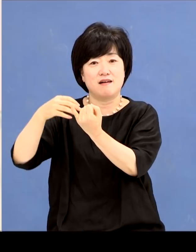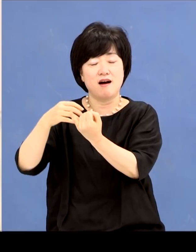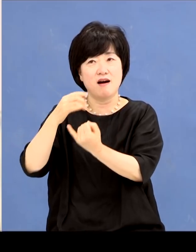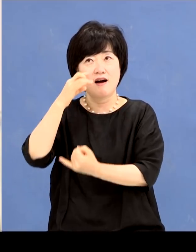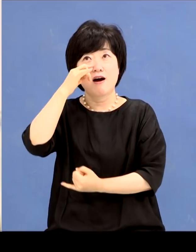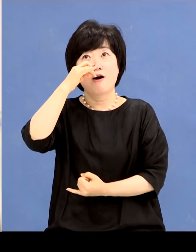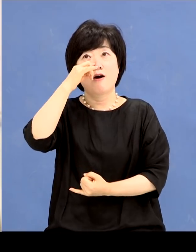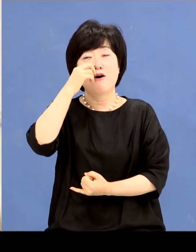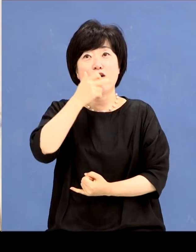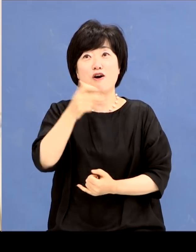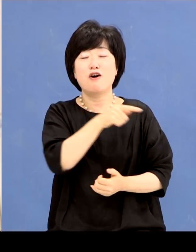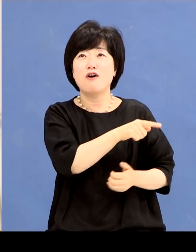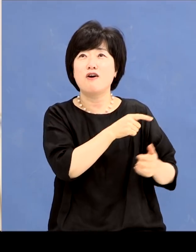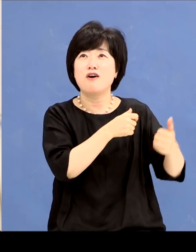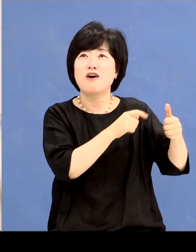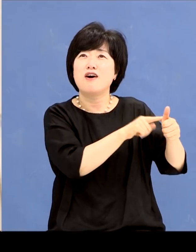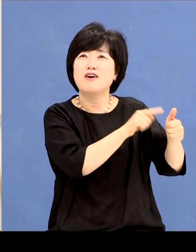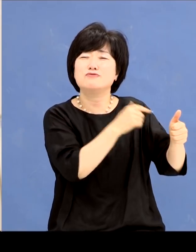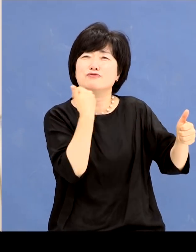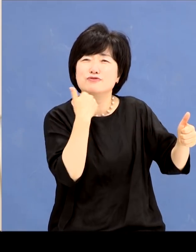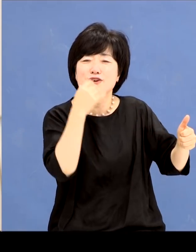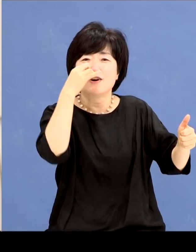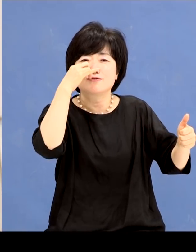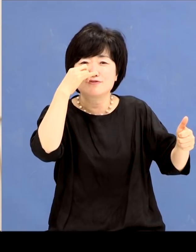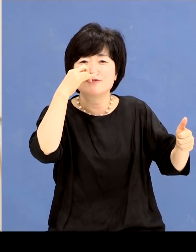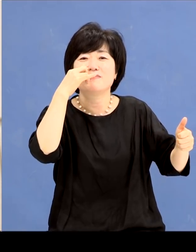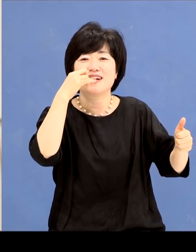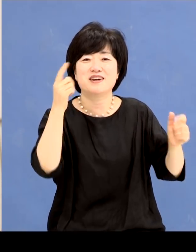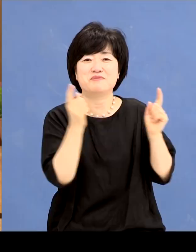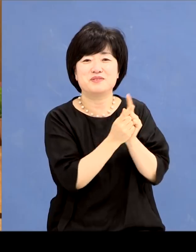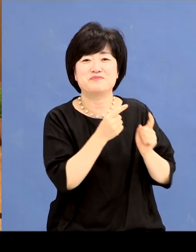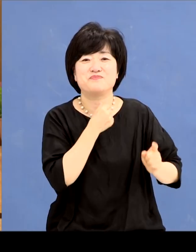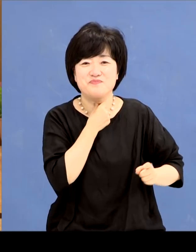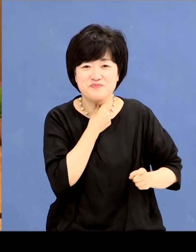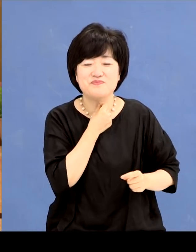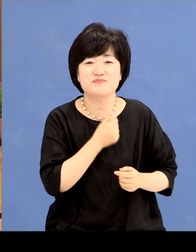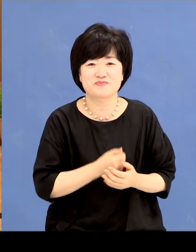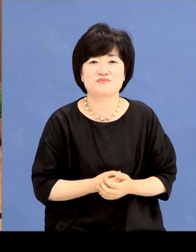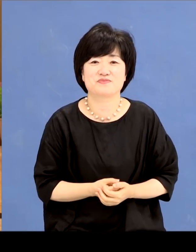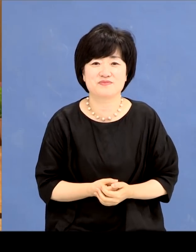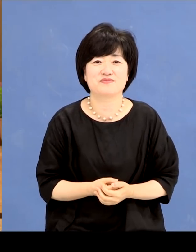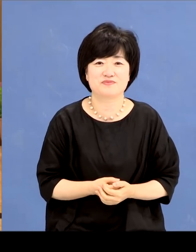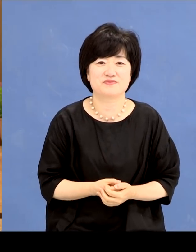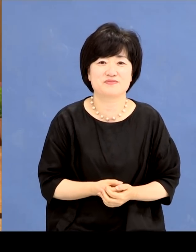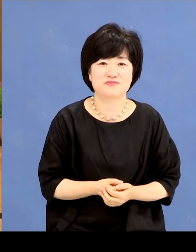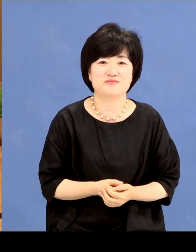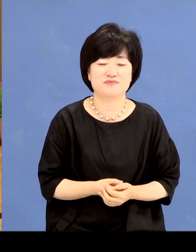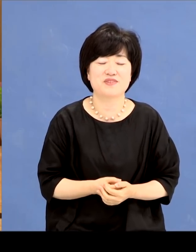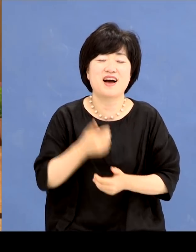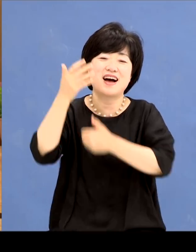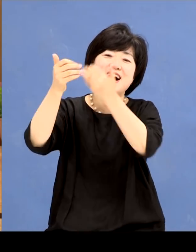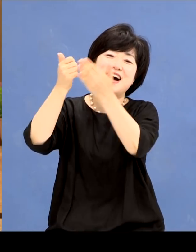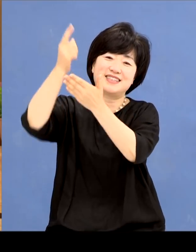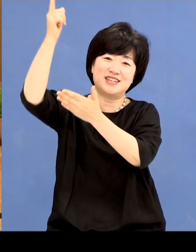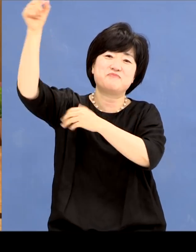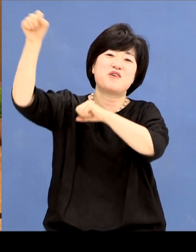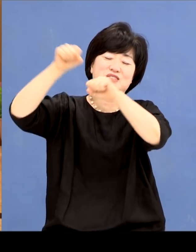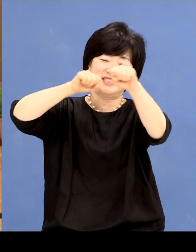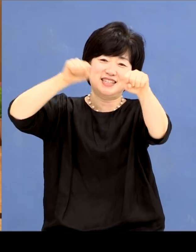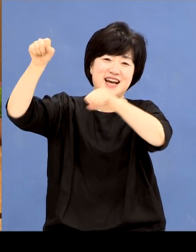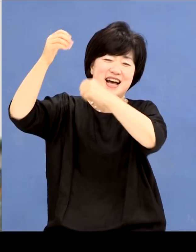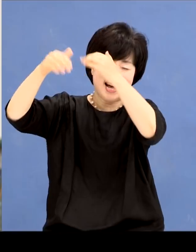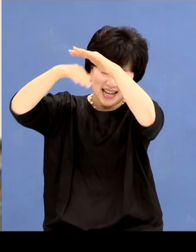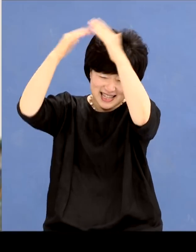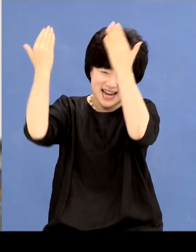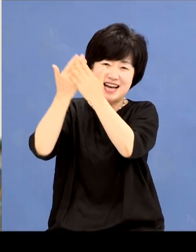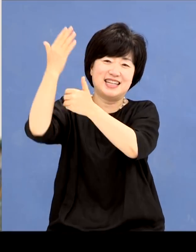그러면서 너무 궁금했대요. 제가 누군지. 네. 너무 궁금했대요. 정말 네. 그러면 다 하나님이 네. 하시는 거예요. 맞아요.